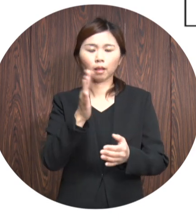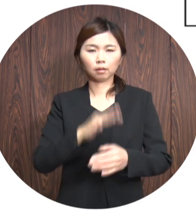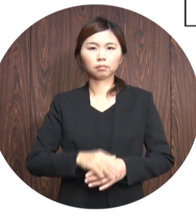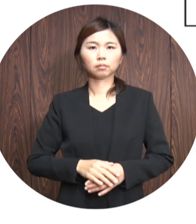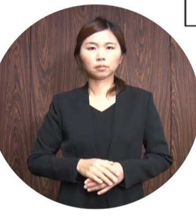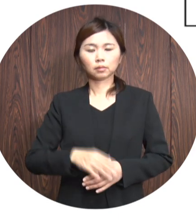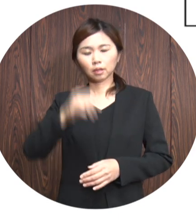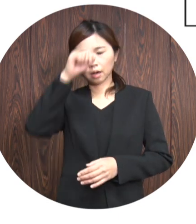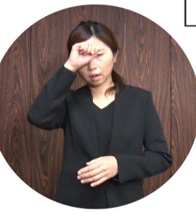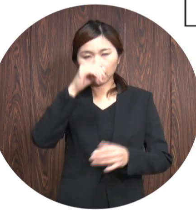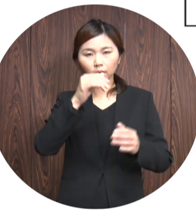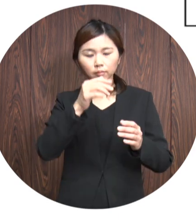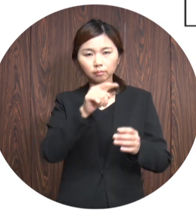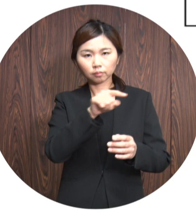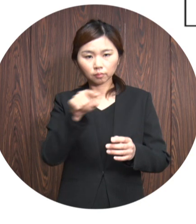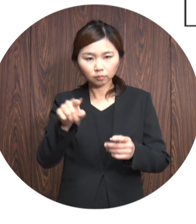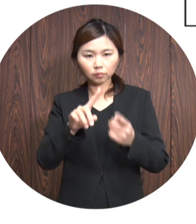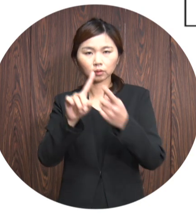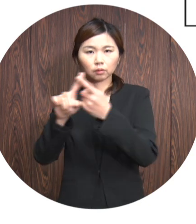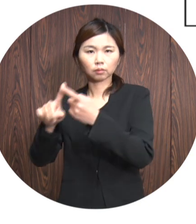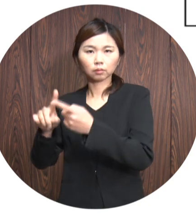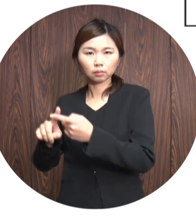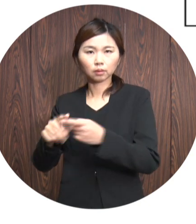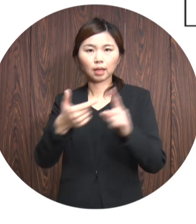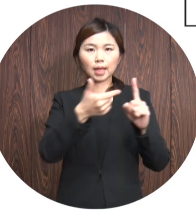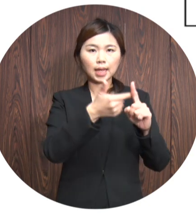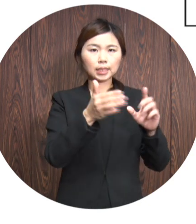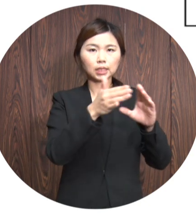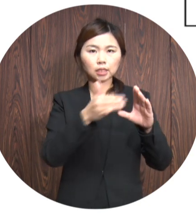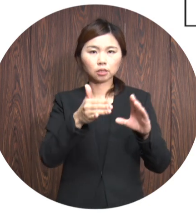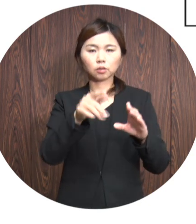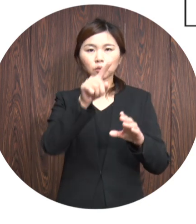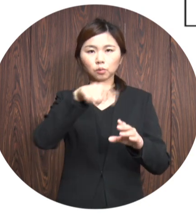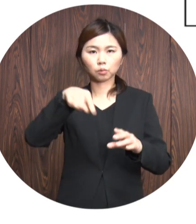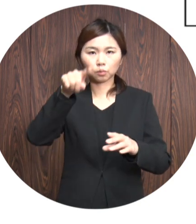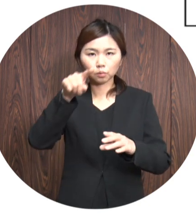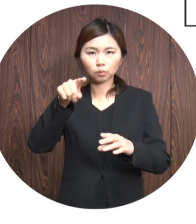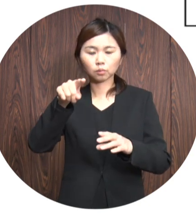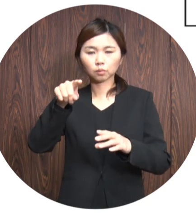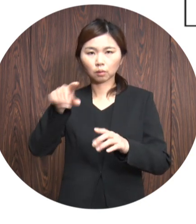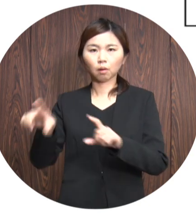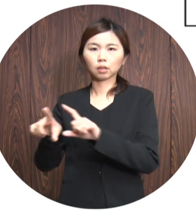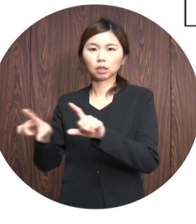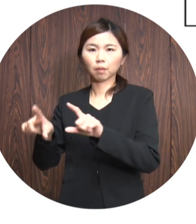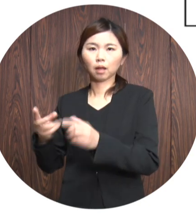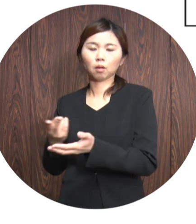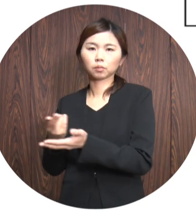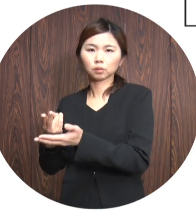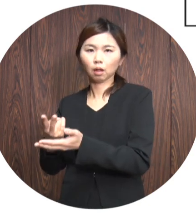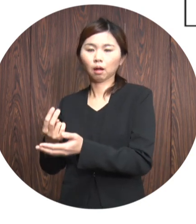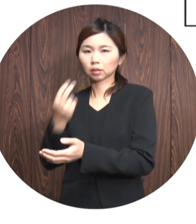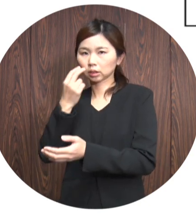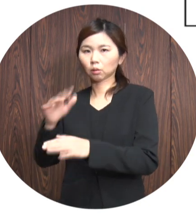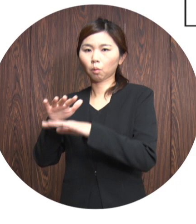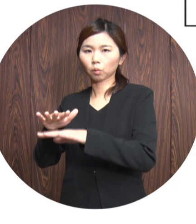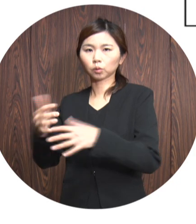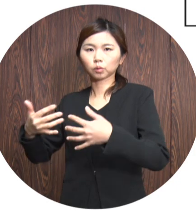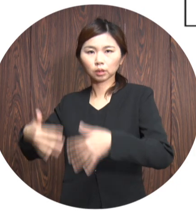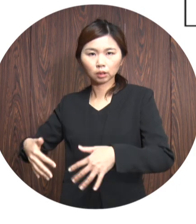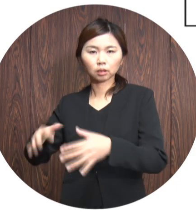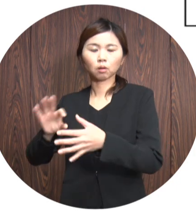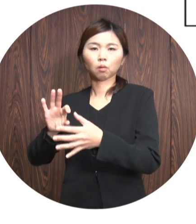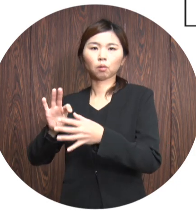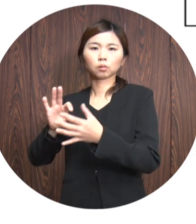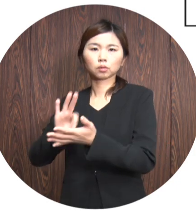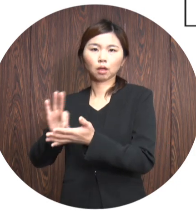て hcu 高度治療室や一般病床で人工呼吸器などを使って治療